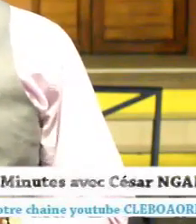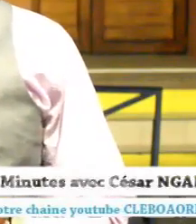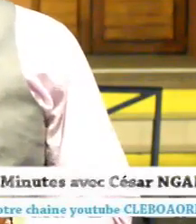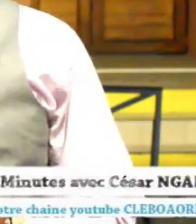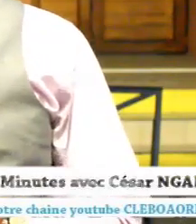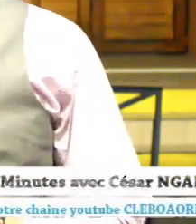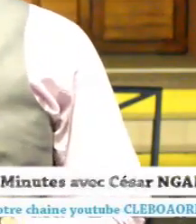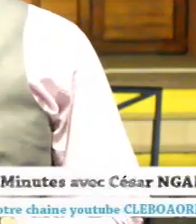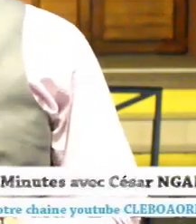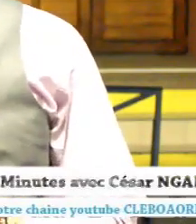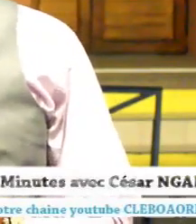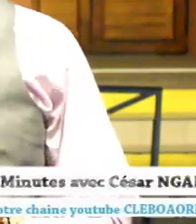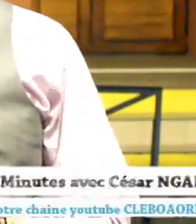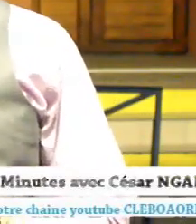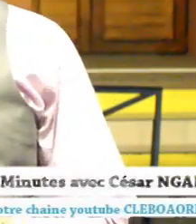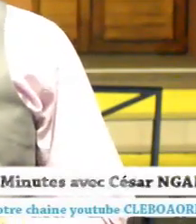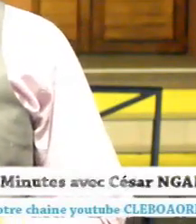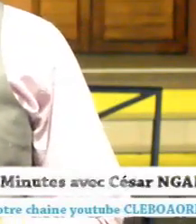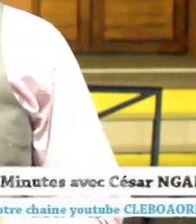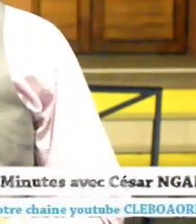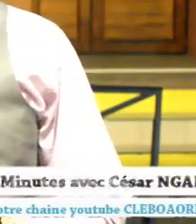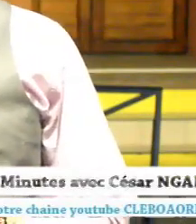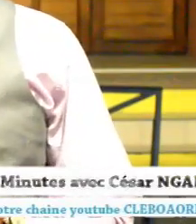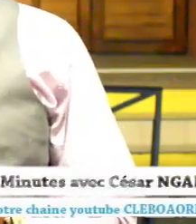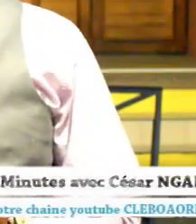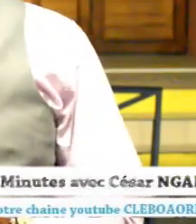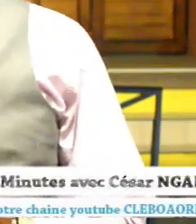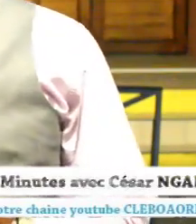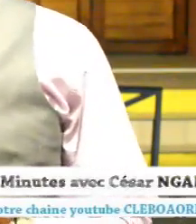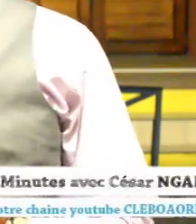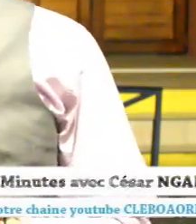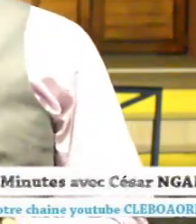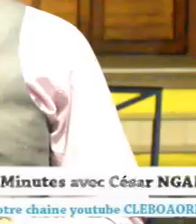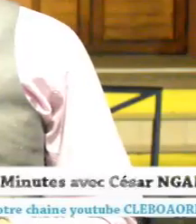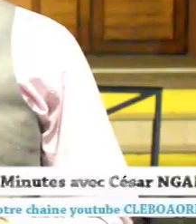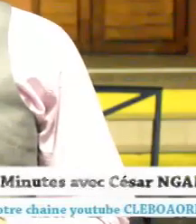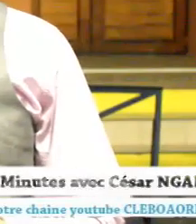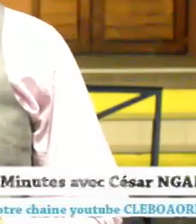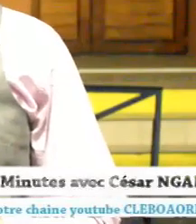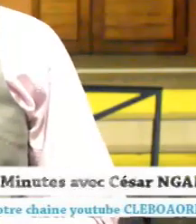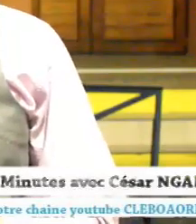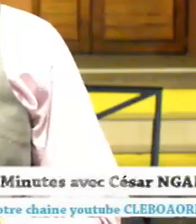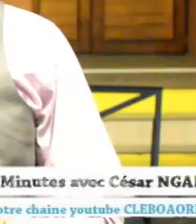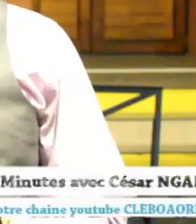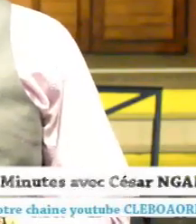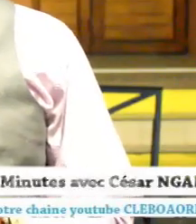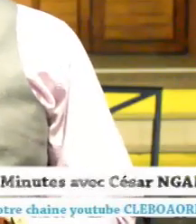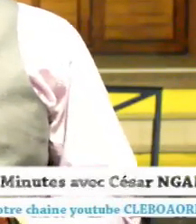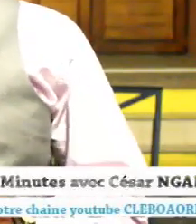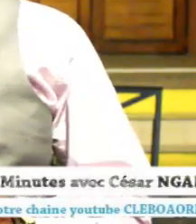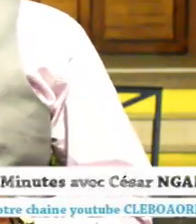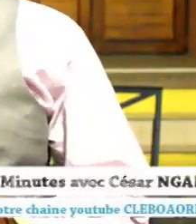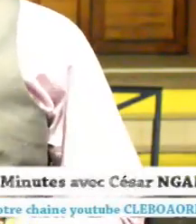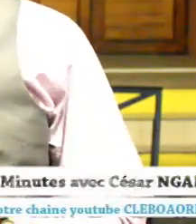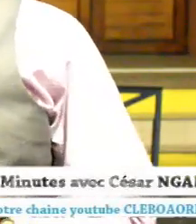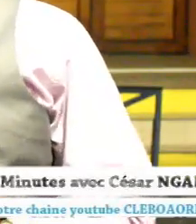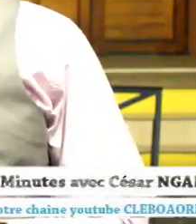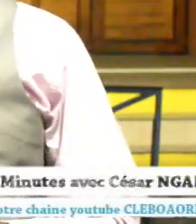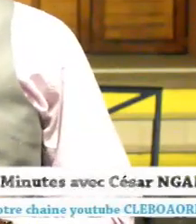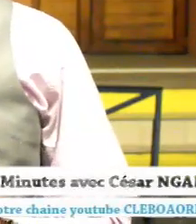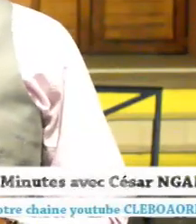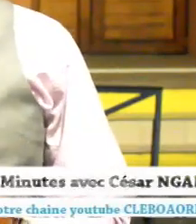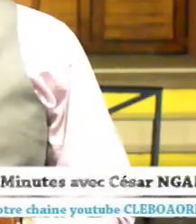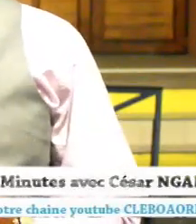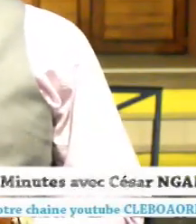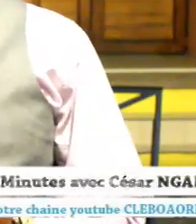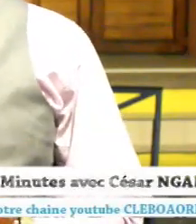ndenga annonce ki publication ya gouvernement ya Ilunga donc premier ministre Abisso donc na ebisi bino na